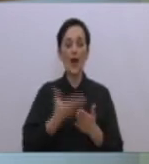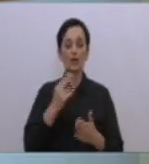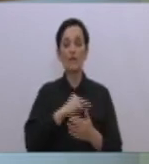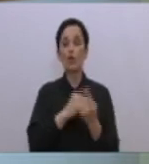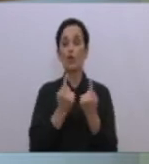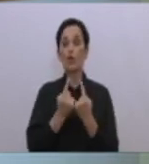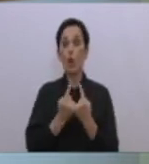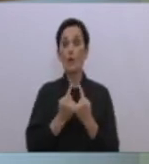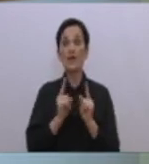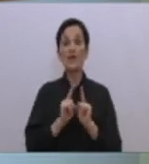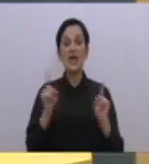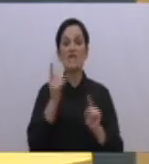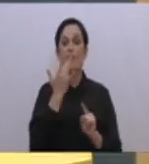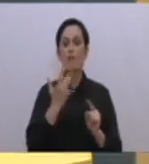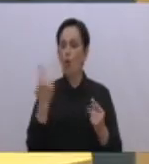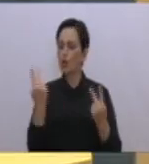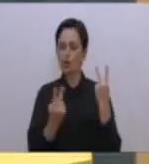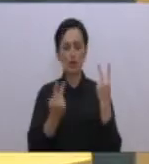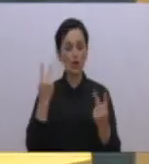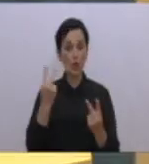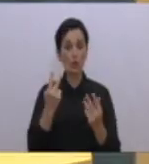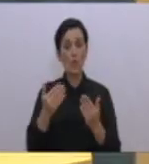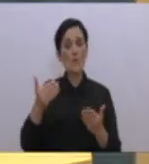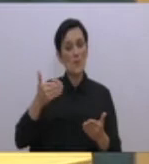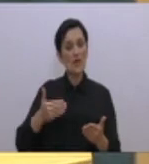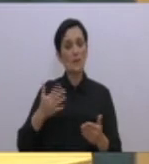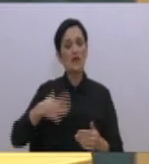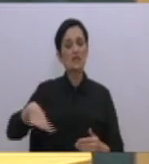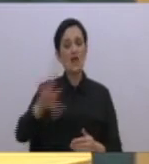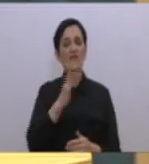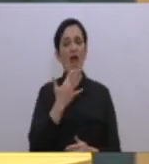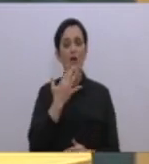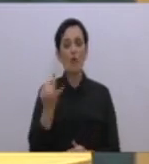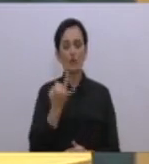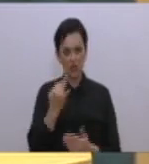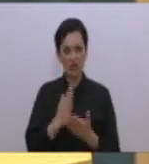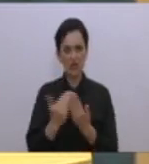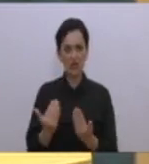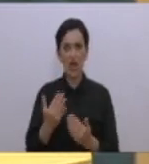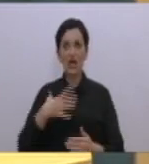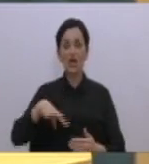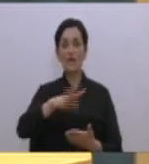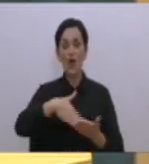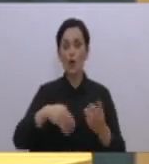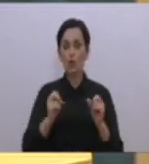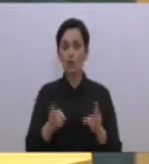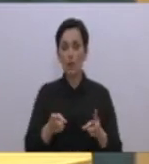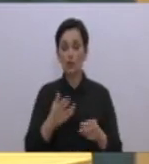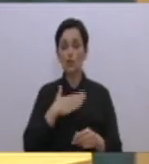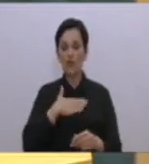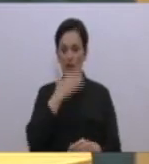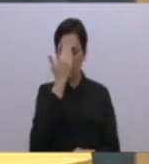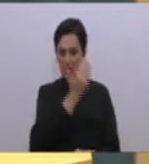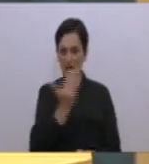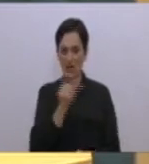კოლეგებო, განსხვავებული პოლიტიკური შეხედულებების მიღმა დგას საქართველოს ეროვნული ინტერესები, ქვეყნის უსაფრთხოება და ჩვენი